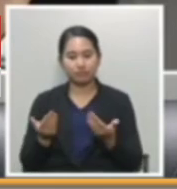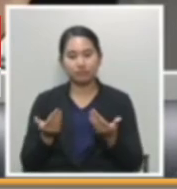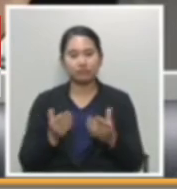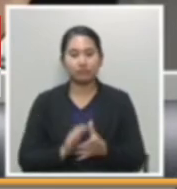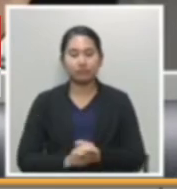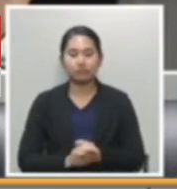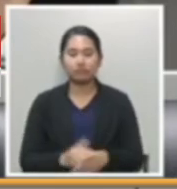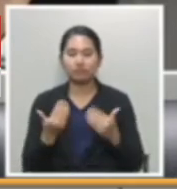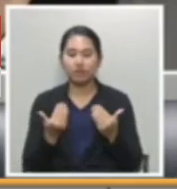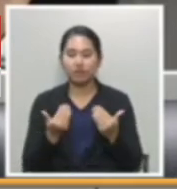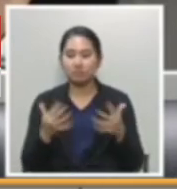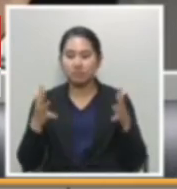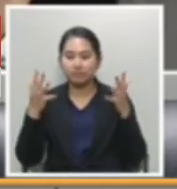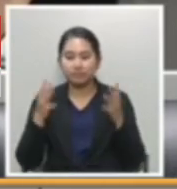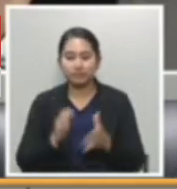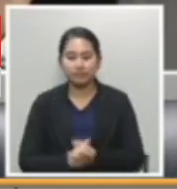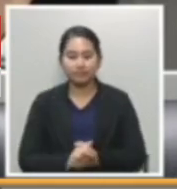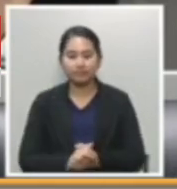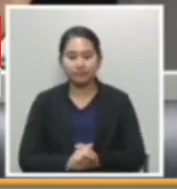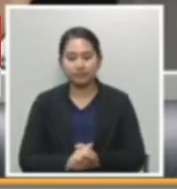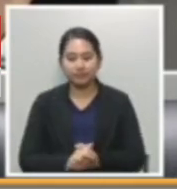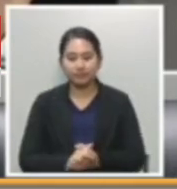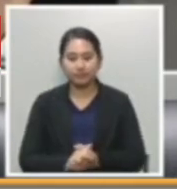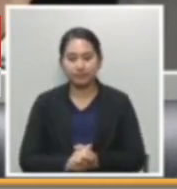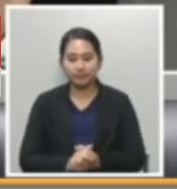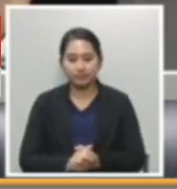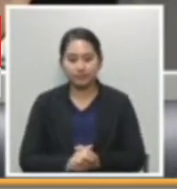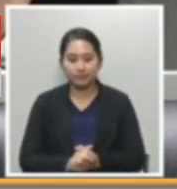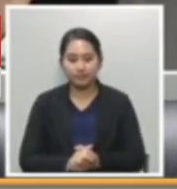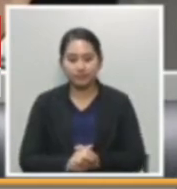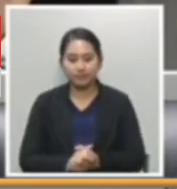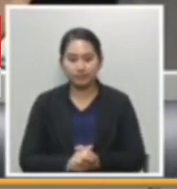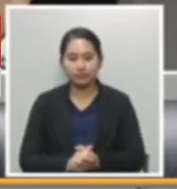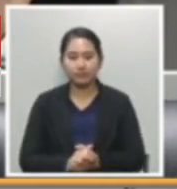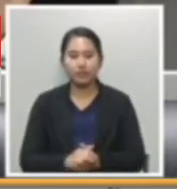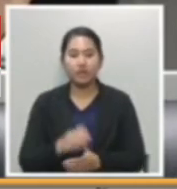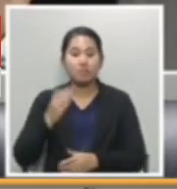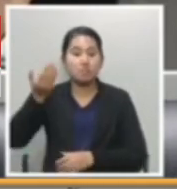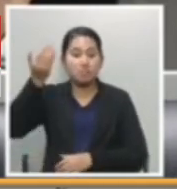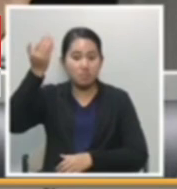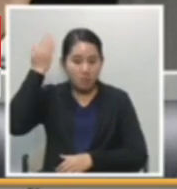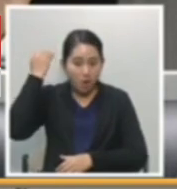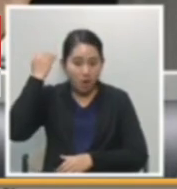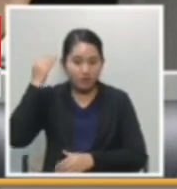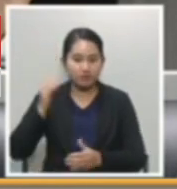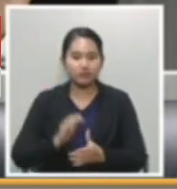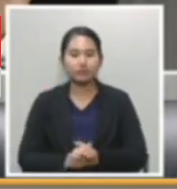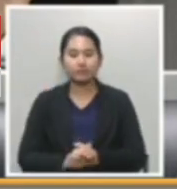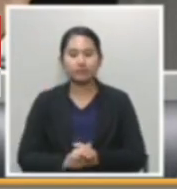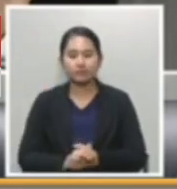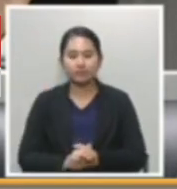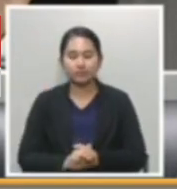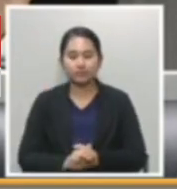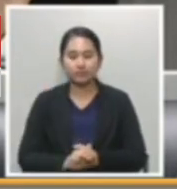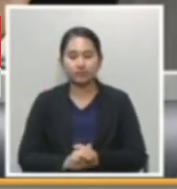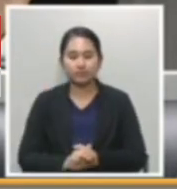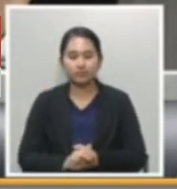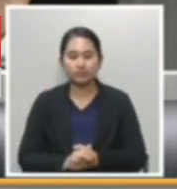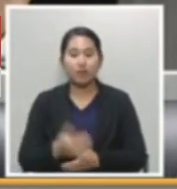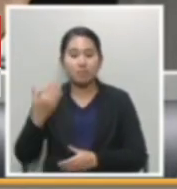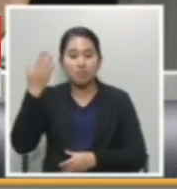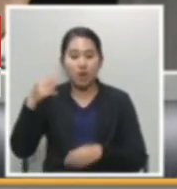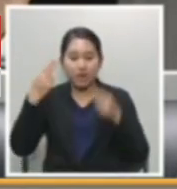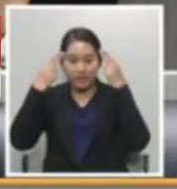วันนี้โดนเบี้ยวไปแล้วครับสมัยก่อนท่านทักษิณชินวัตรขออนุญาตที่เอ่ยนามไม่เป็นการเสีย